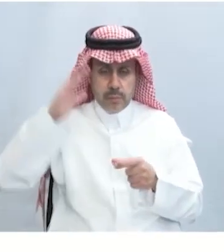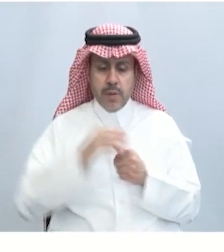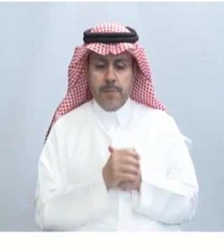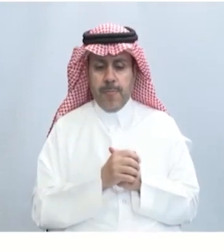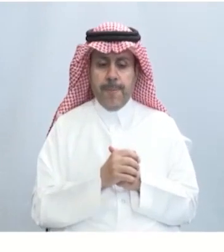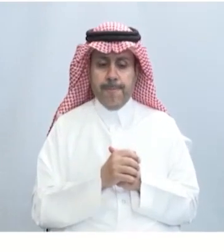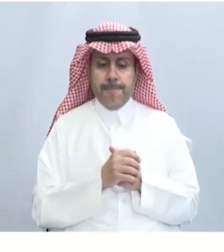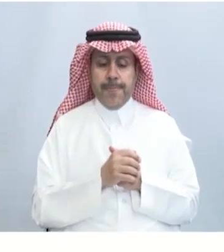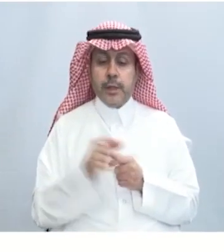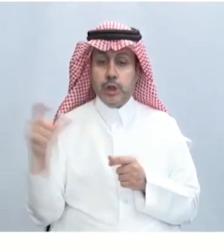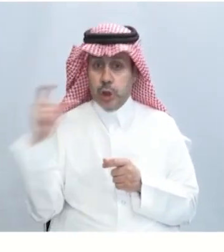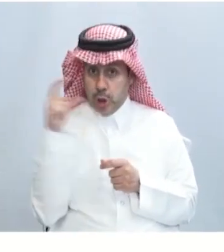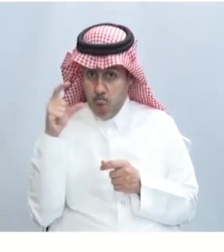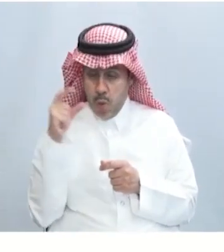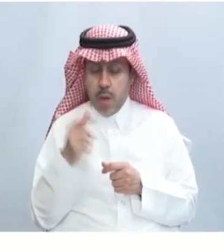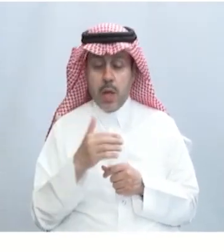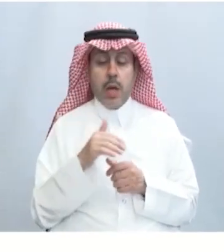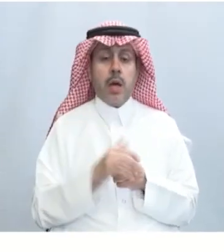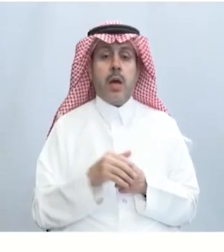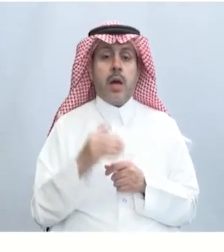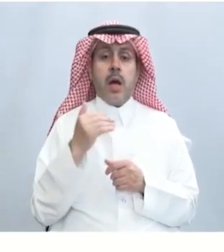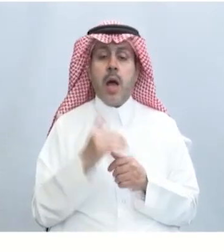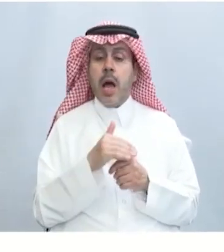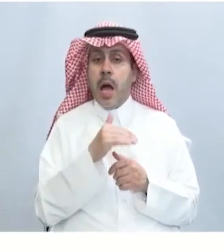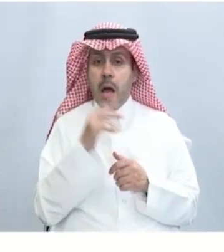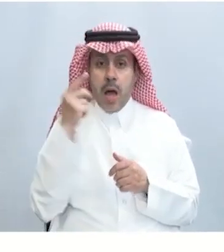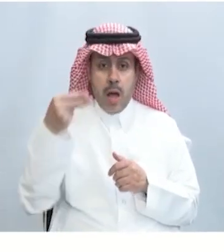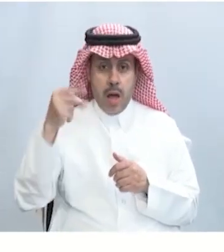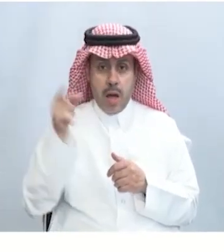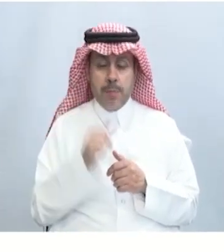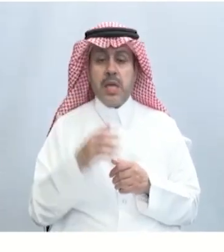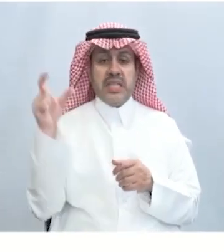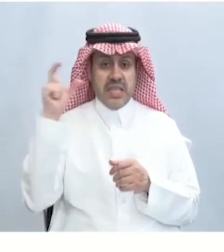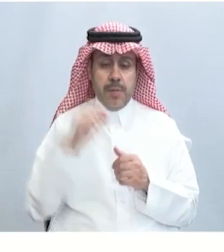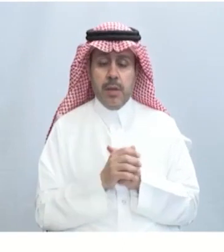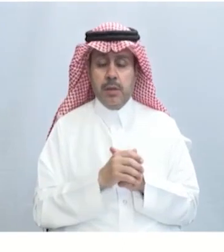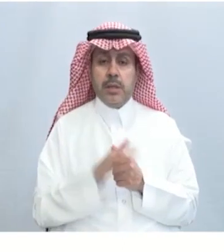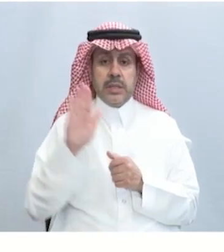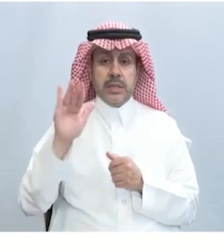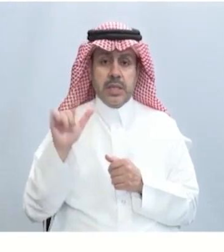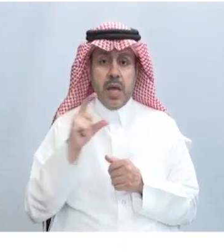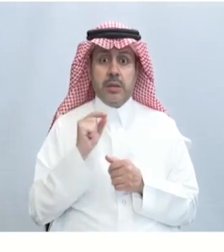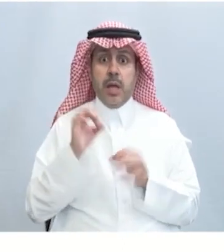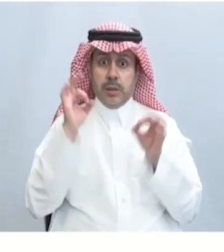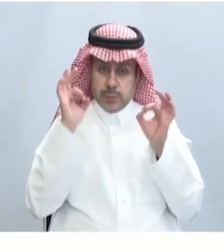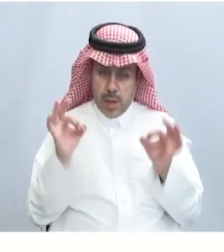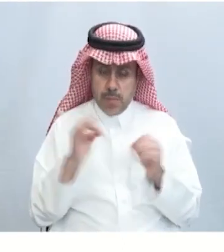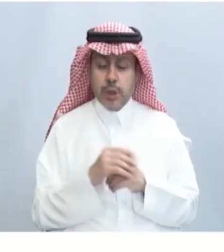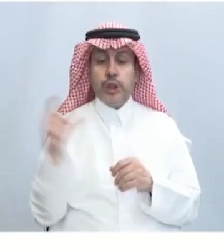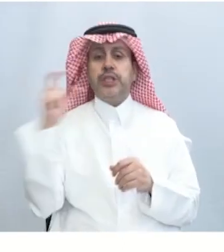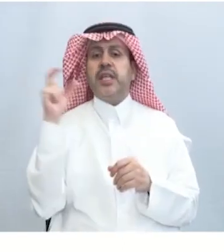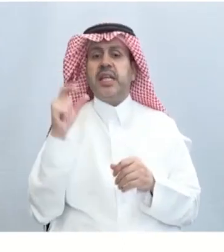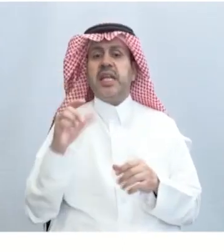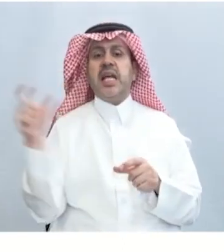السعوديه دوله عربيه اسلاميه تاملوا ذات سياده تامه دينها